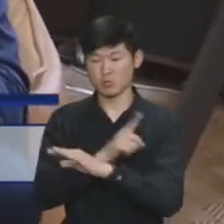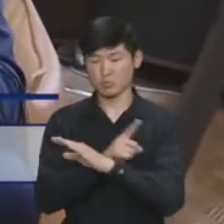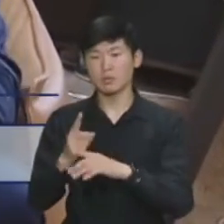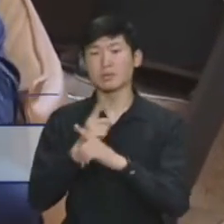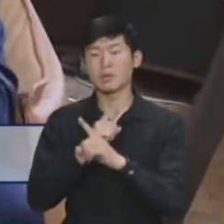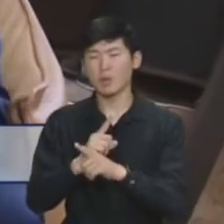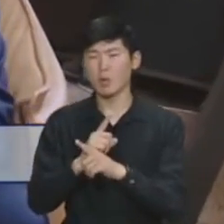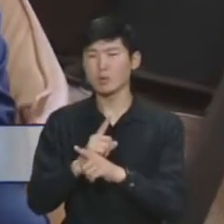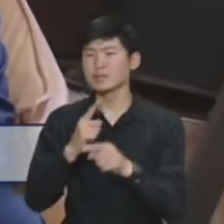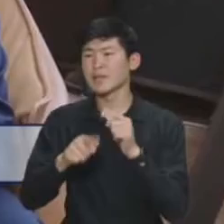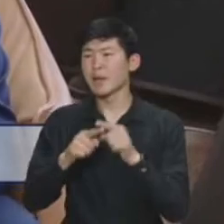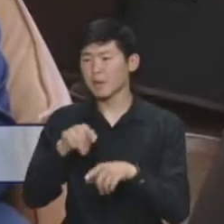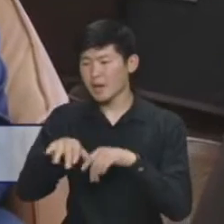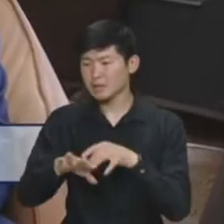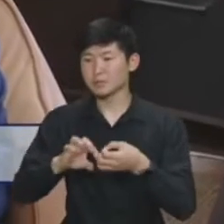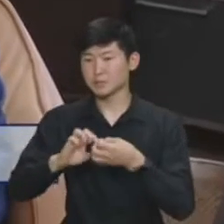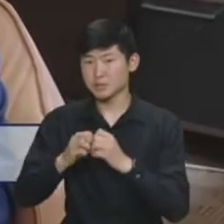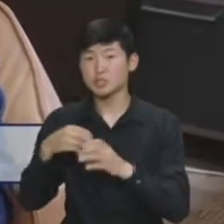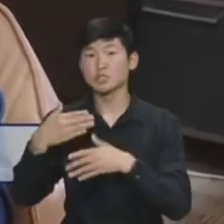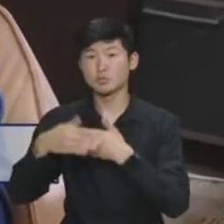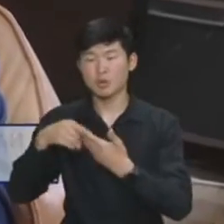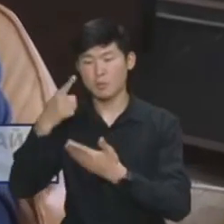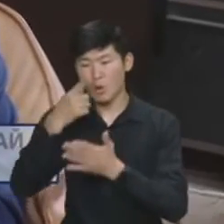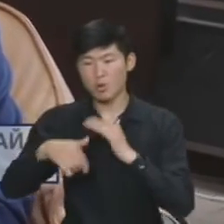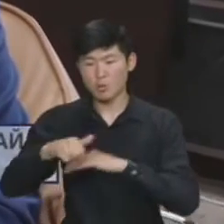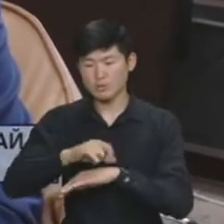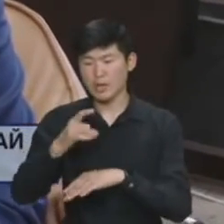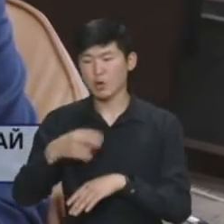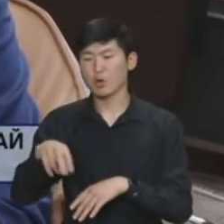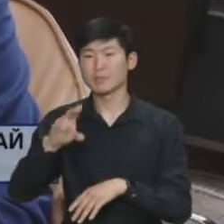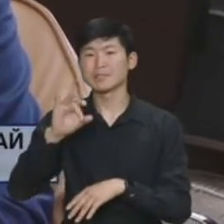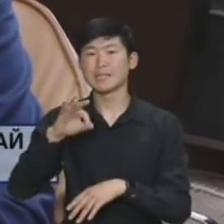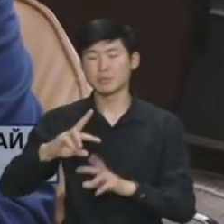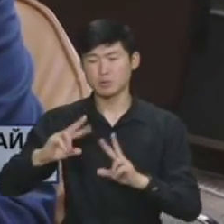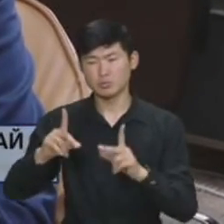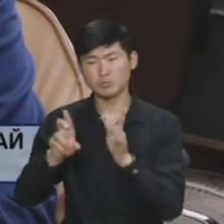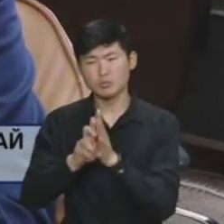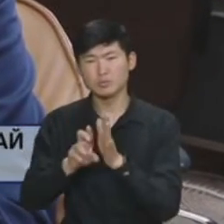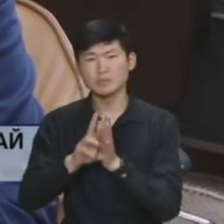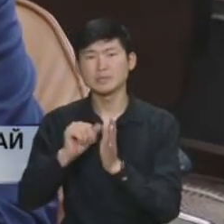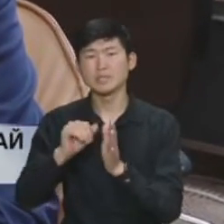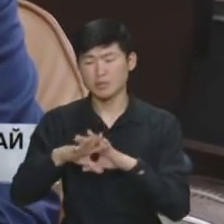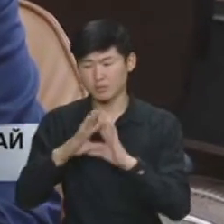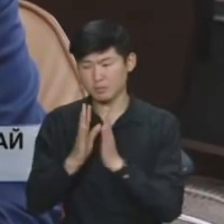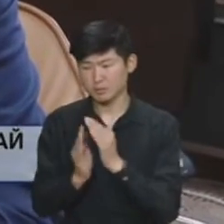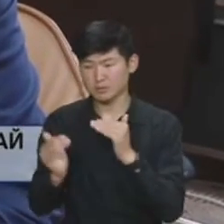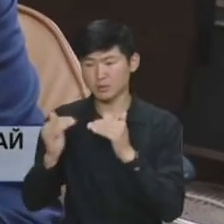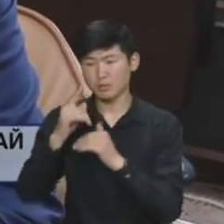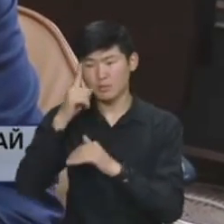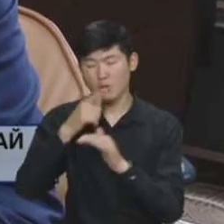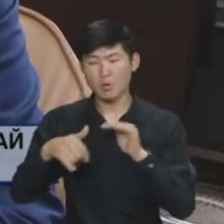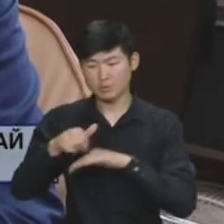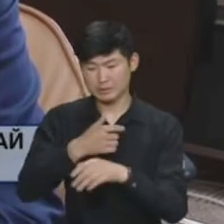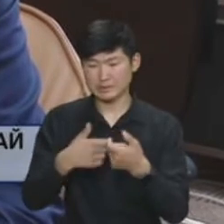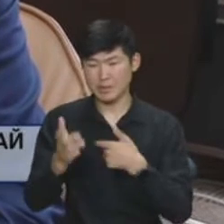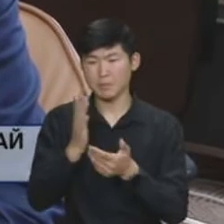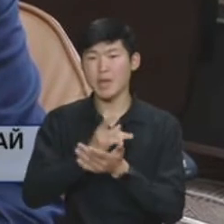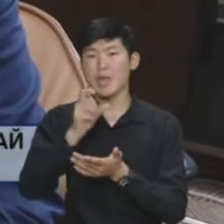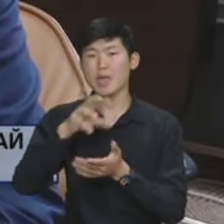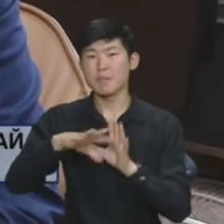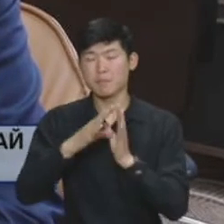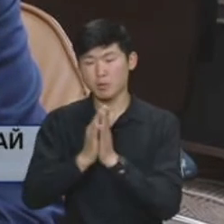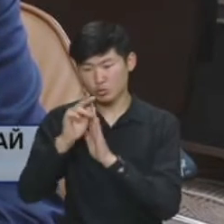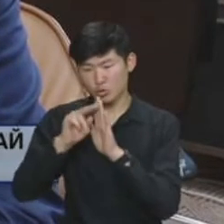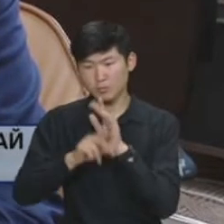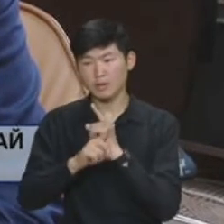дагуу юу ямар алхам мод хийжээж Монгол улсын эрүүл мэндийн салбарыг сайжруулах уу үүнтэй бүх зэрэгцээ Монгол зарагдчихж байгаа